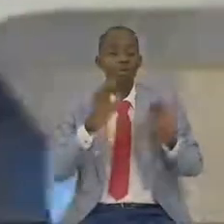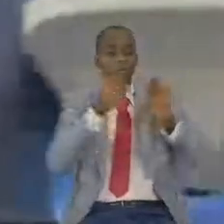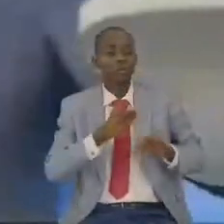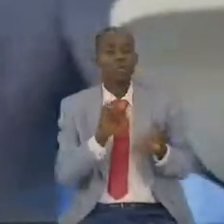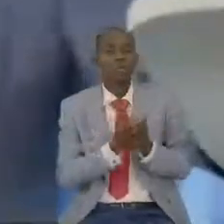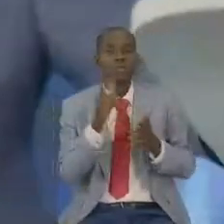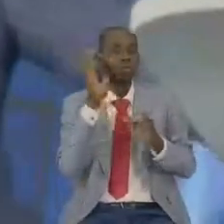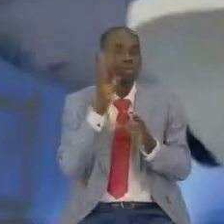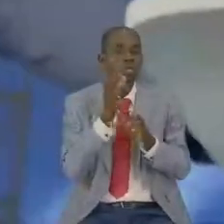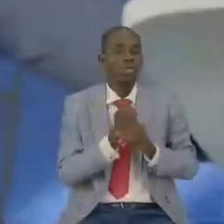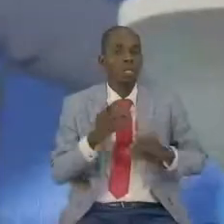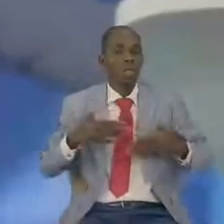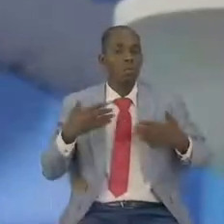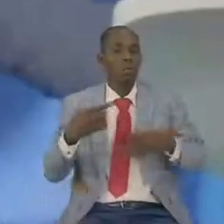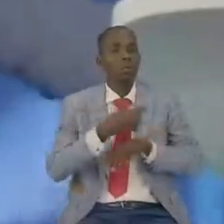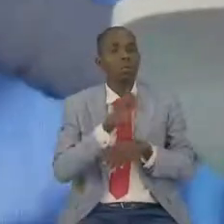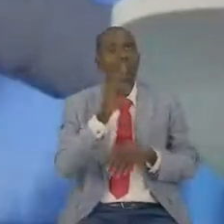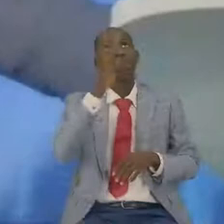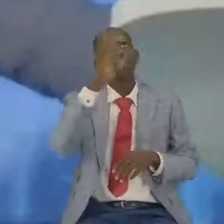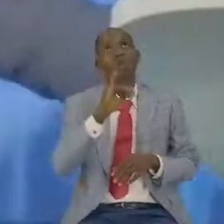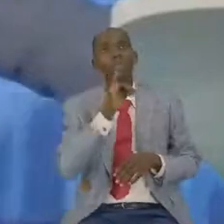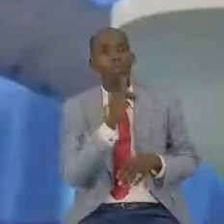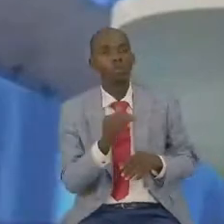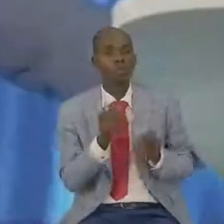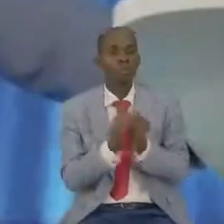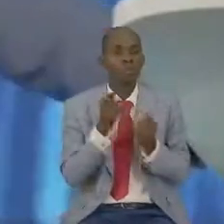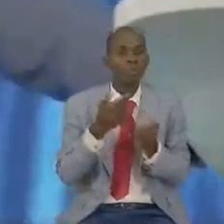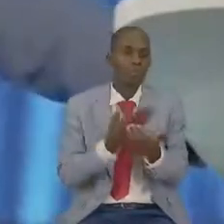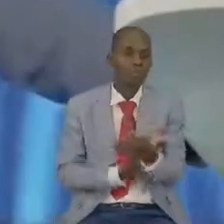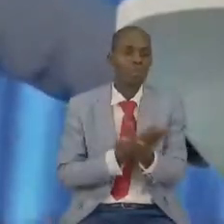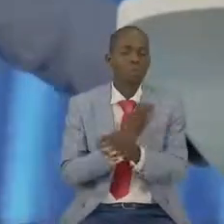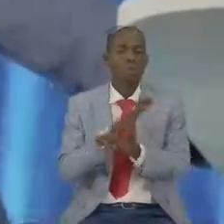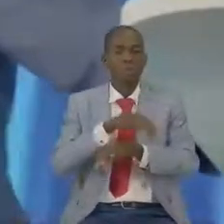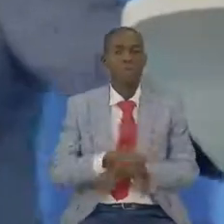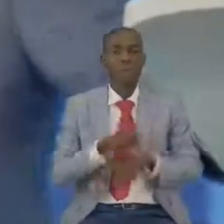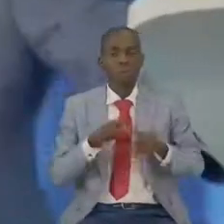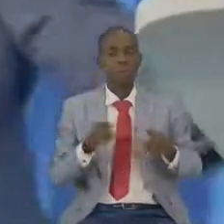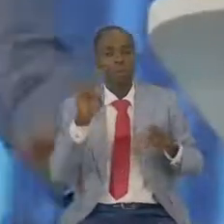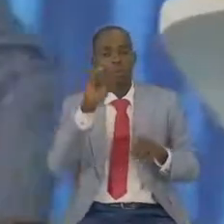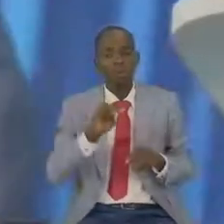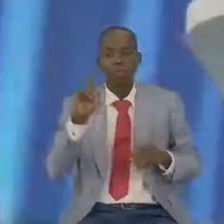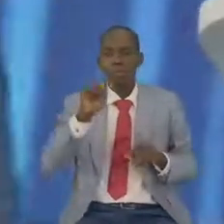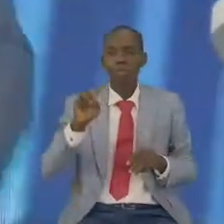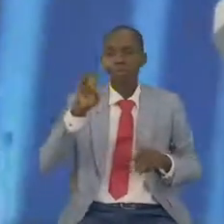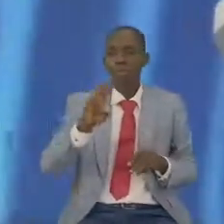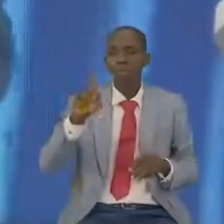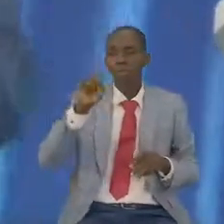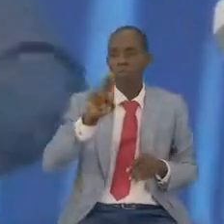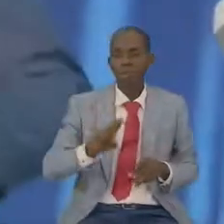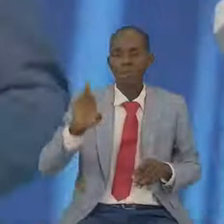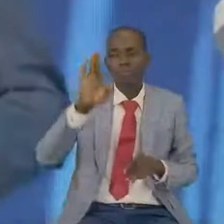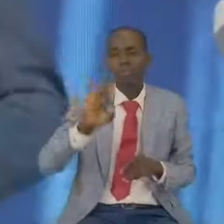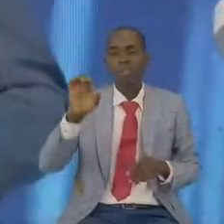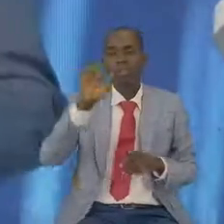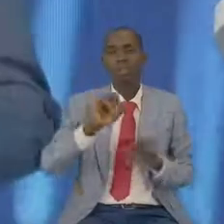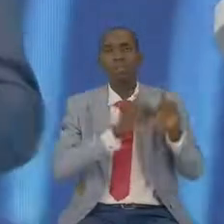le jour heureux. Là où est le Seigneur et là où Dieu est avec toi, lundi, mardi, mercredi, jeudi, vendredi, samedi, le Seigneur est avec toi, alors